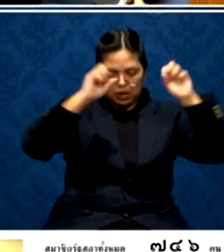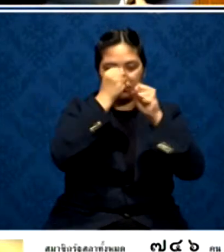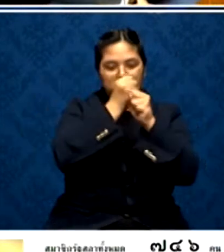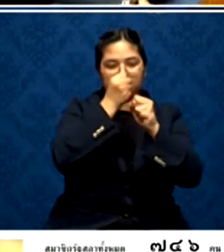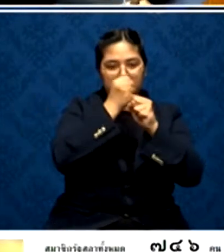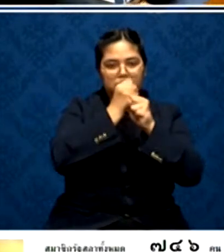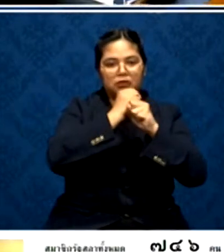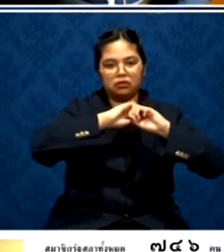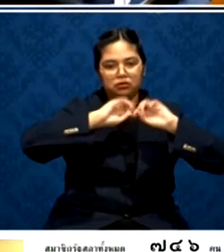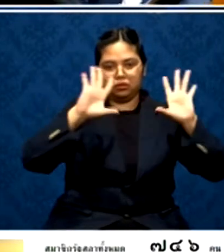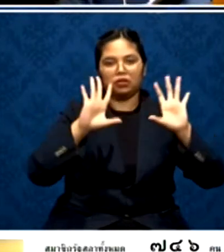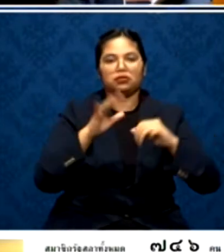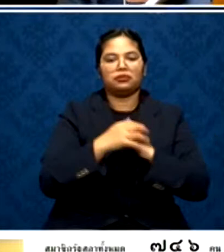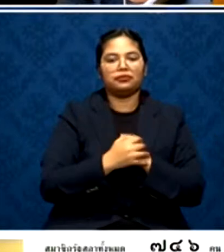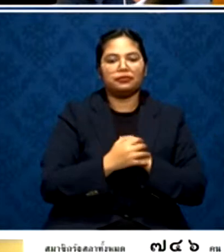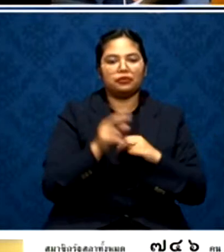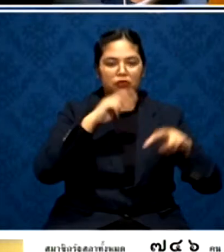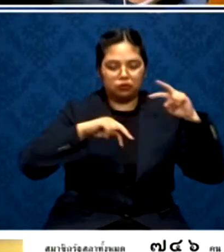พและเหมาะสม